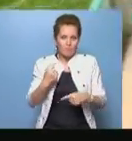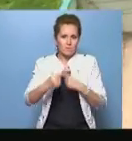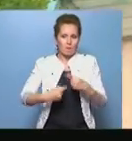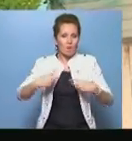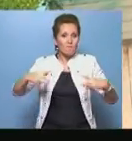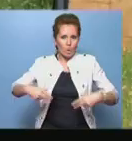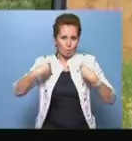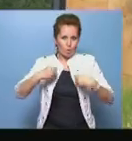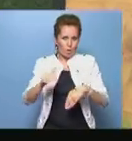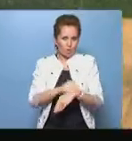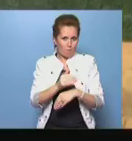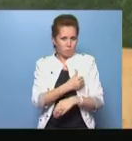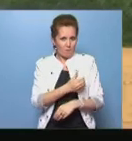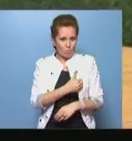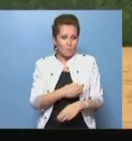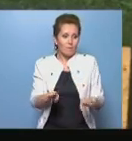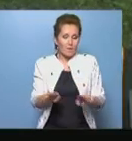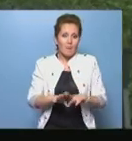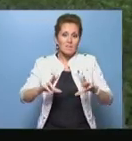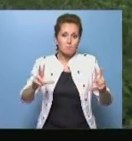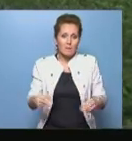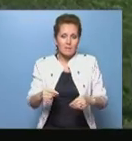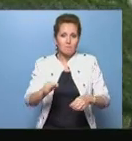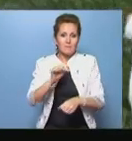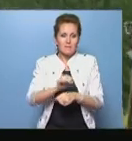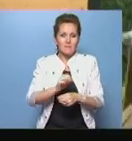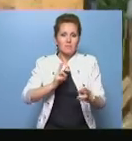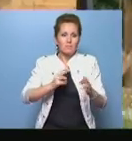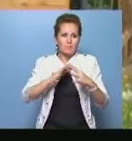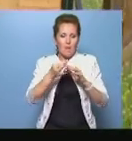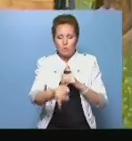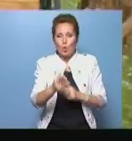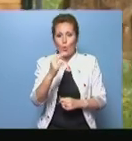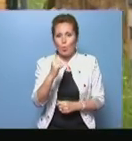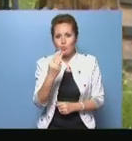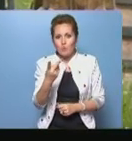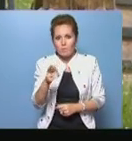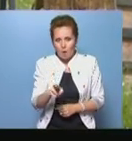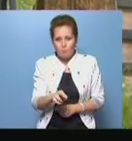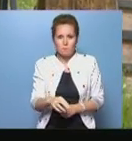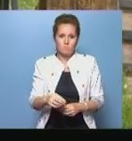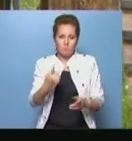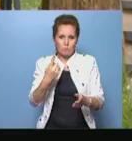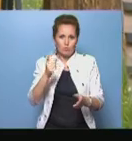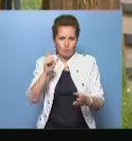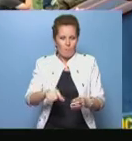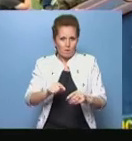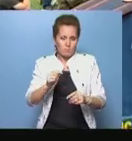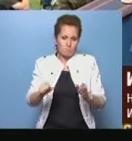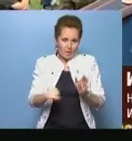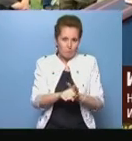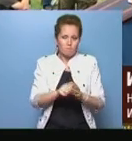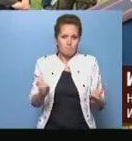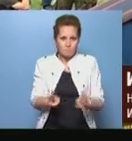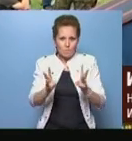добровольцы. Так, совсем недавно спасли станцию Кушья. Там на днях сгорел дом. Один человек погиб, но разгуляться стихии не дали. Так,